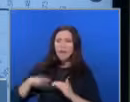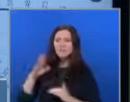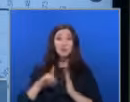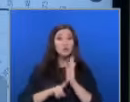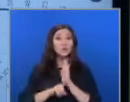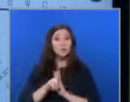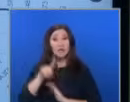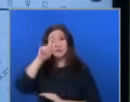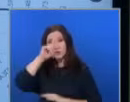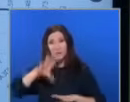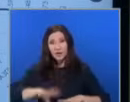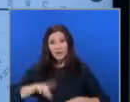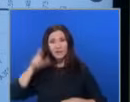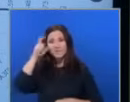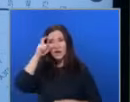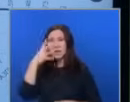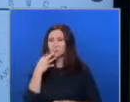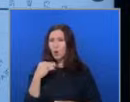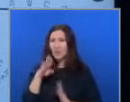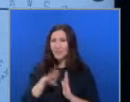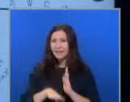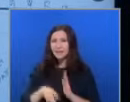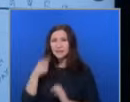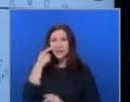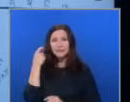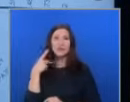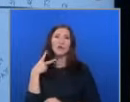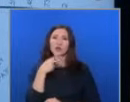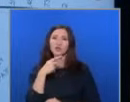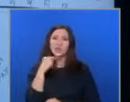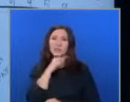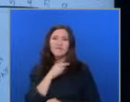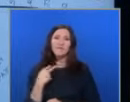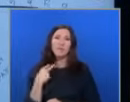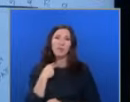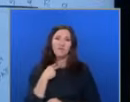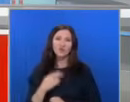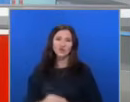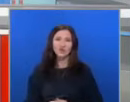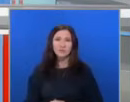са резултатите в София град, Варна и Смолян. Най-низки в Разград, Кърджали, Сливен и Ловеч.